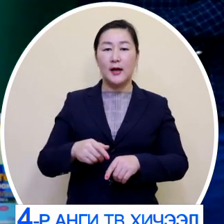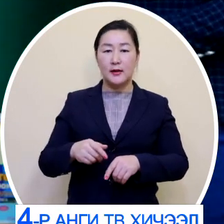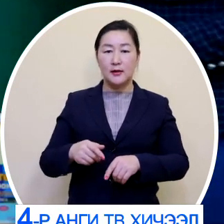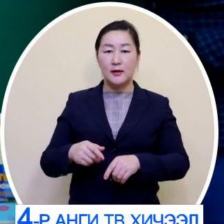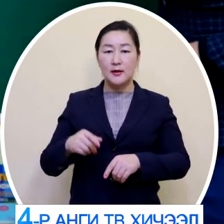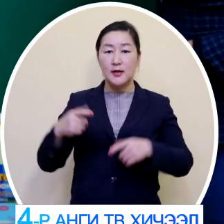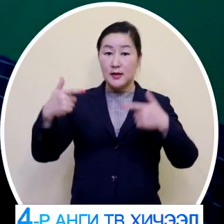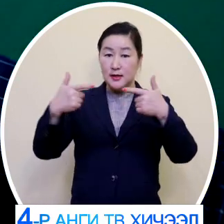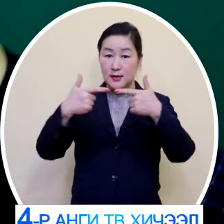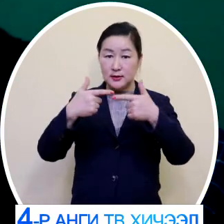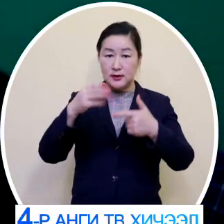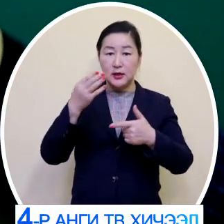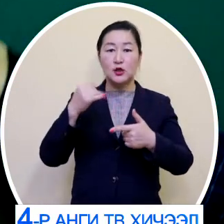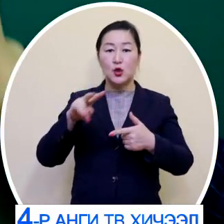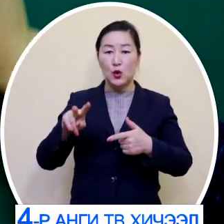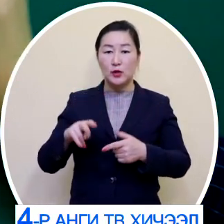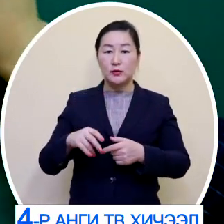эсрэг туйлууд маань